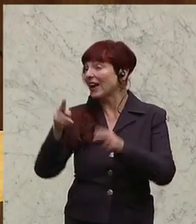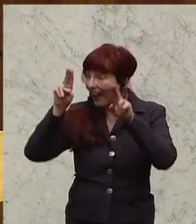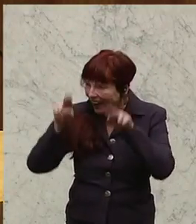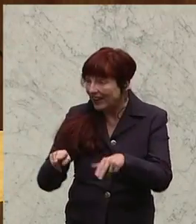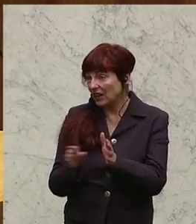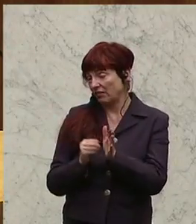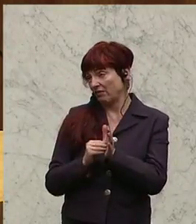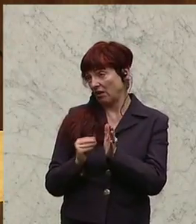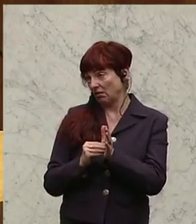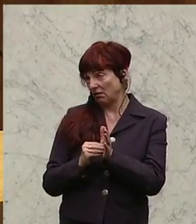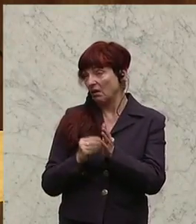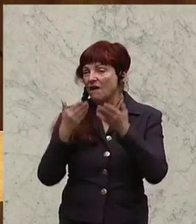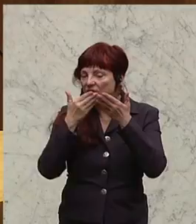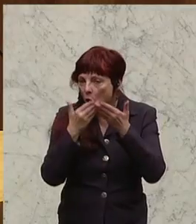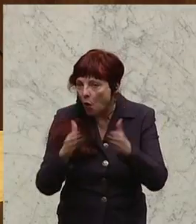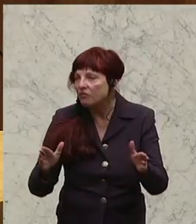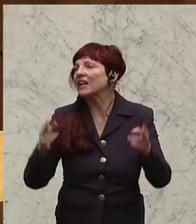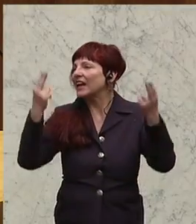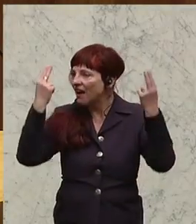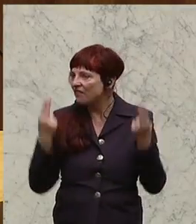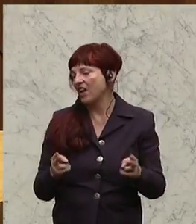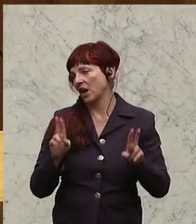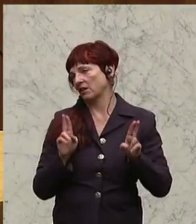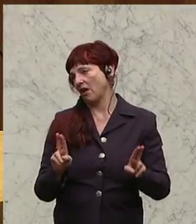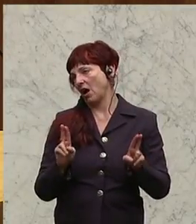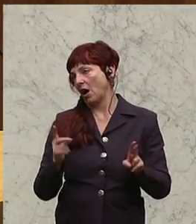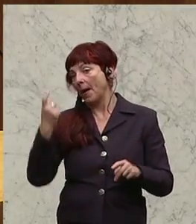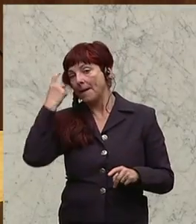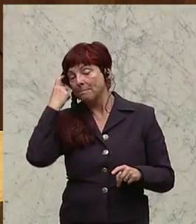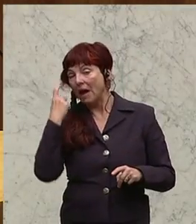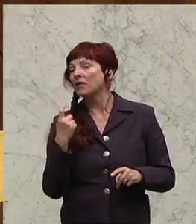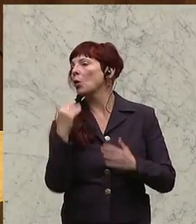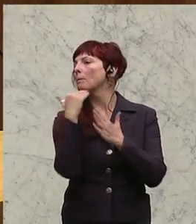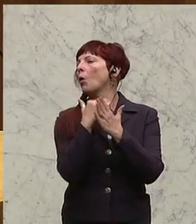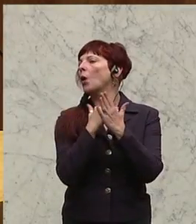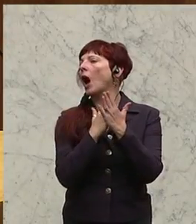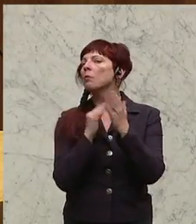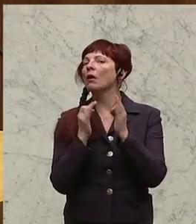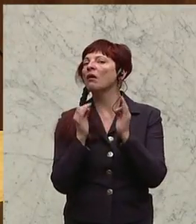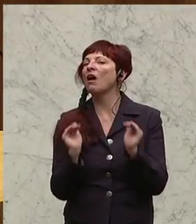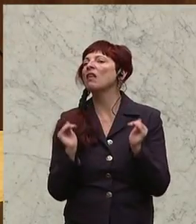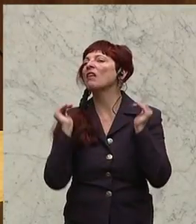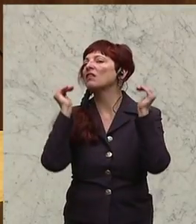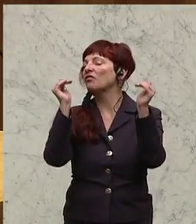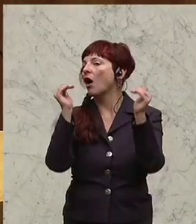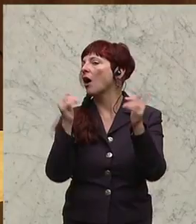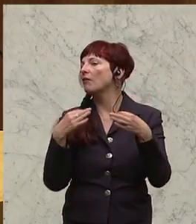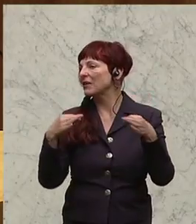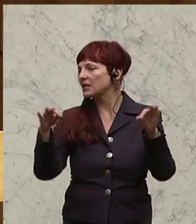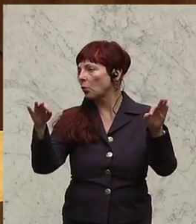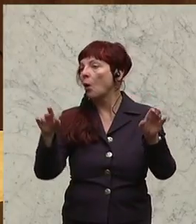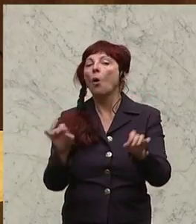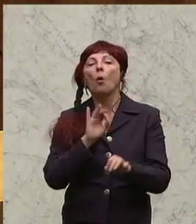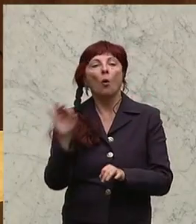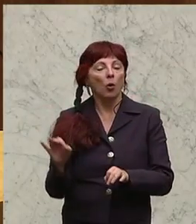wird? Stichwort Public Value. Ob das Geld in den qualitativen Ausbau des Programms verwendet wird oder in teure Strukturen.